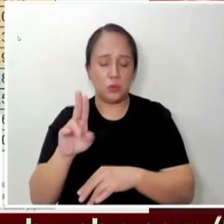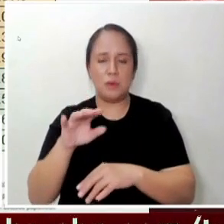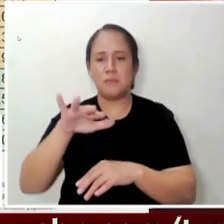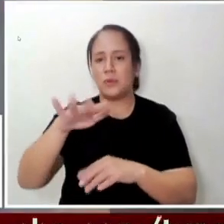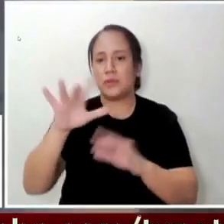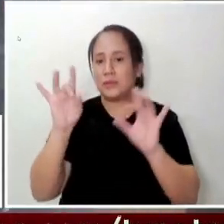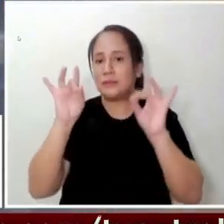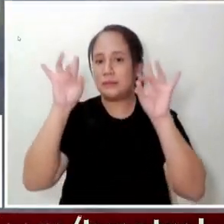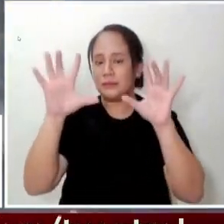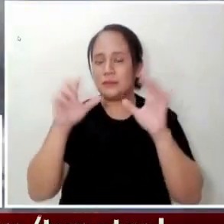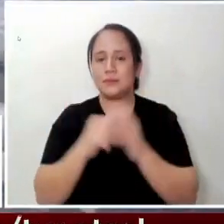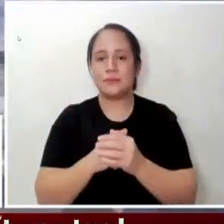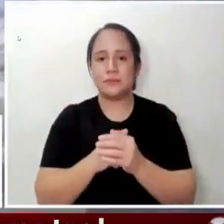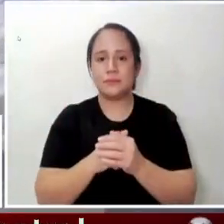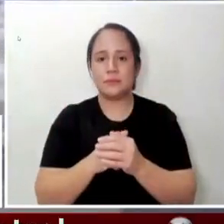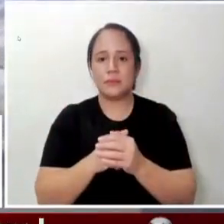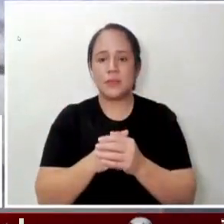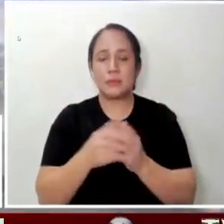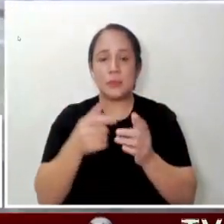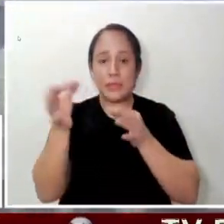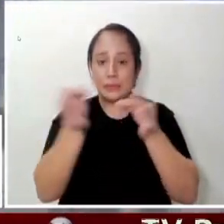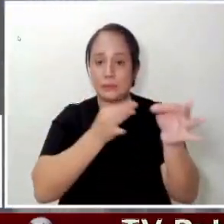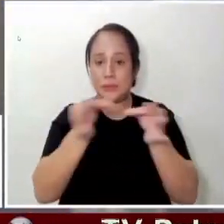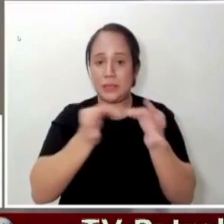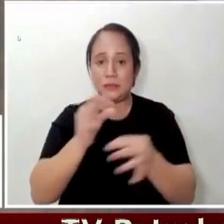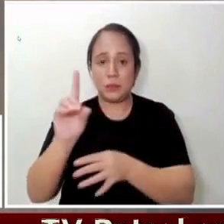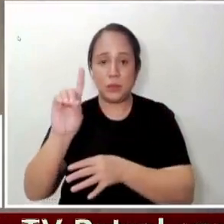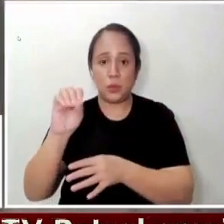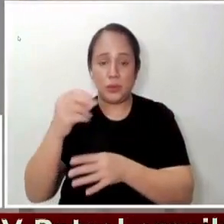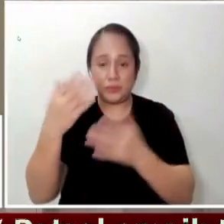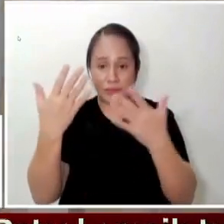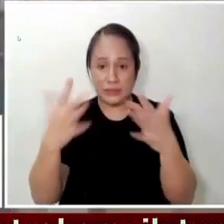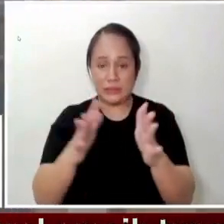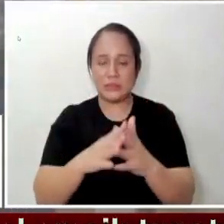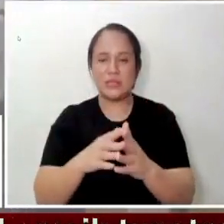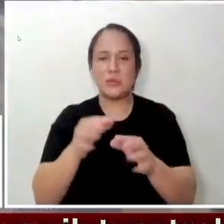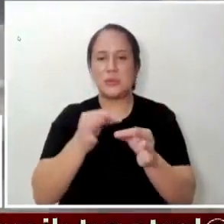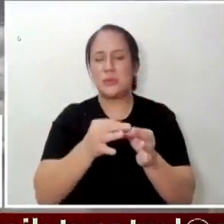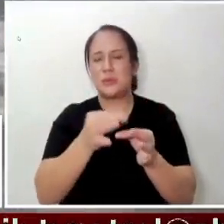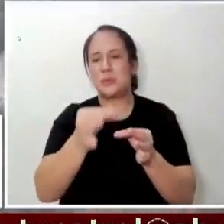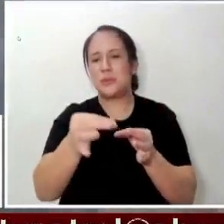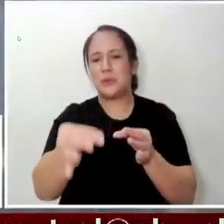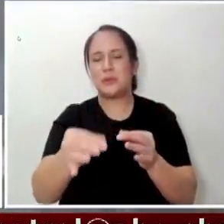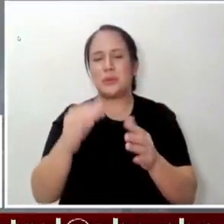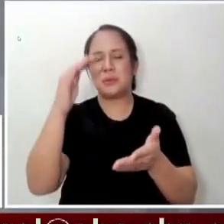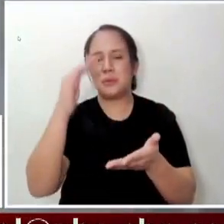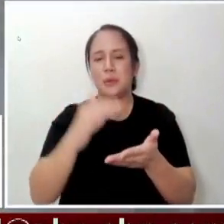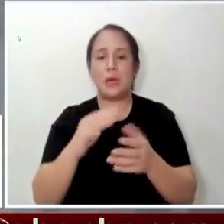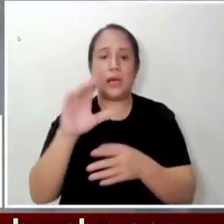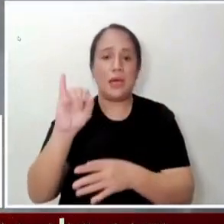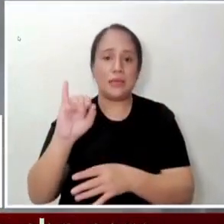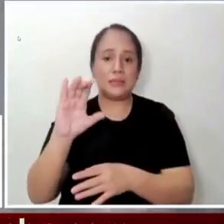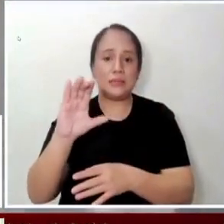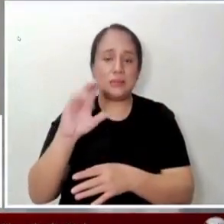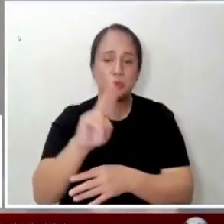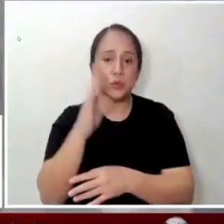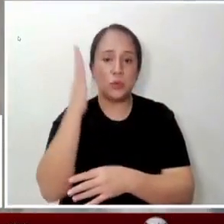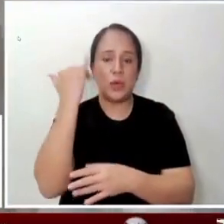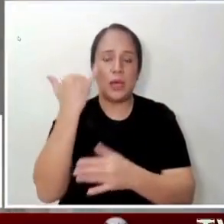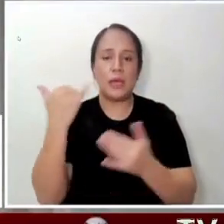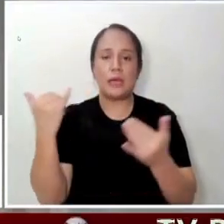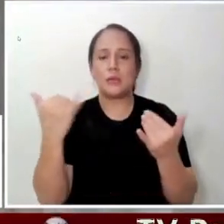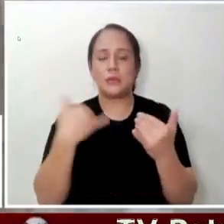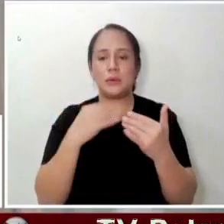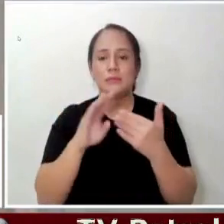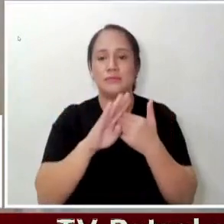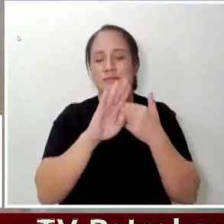pa. Pero una nang pinaliwanag ng DOH na mas matagal mabakante ang mga ICU dahil mas matagal din ang panahon bago